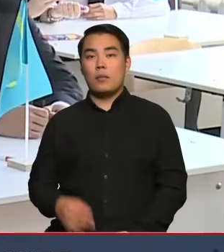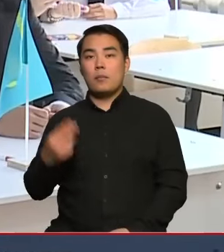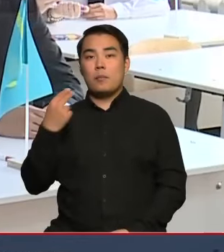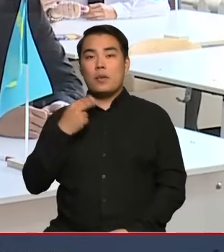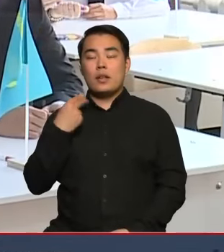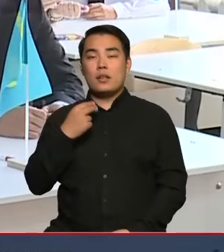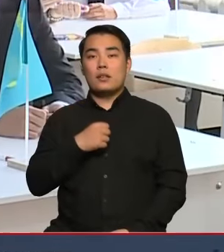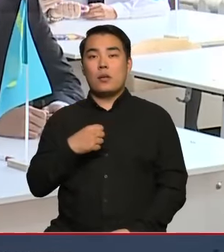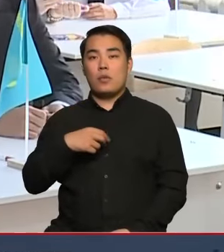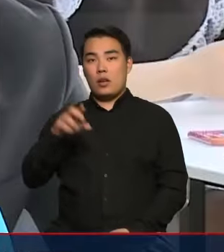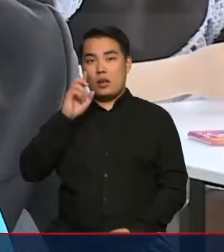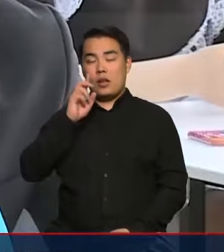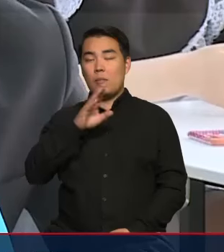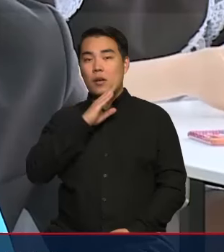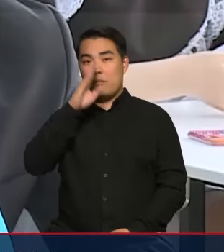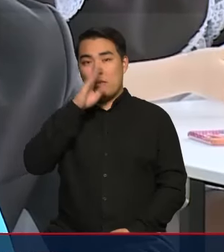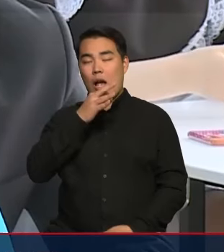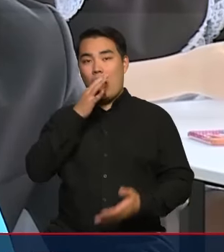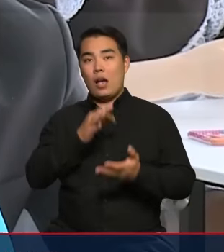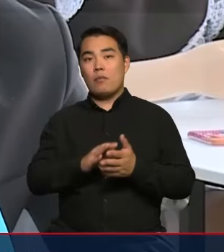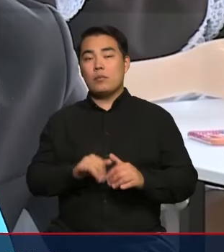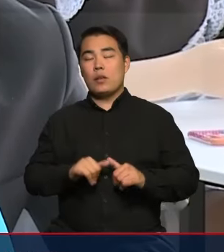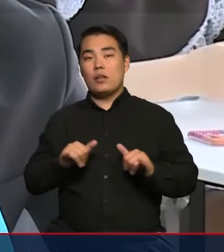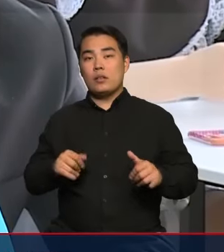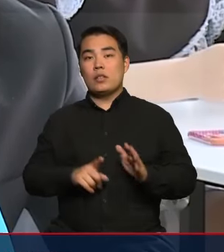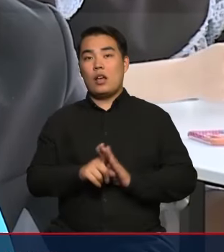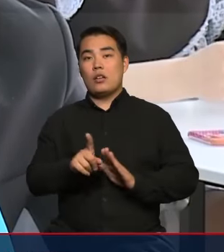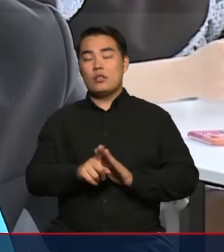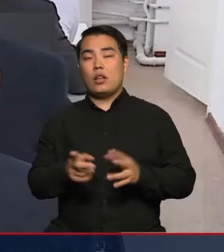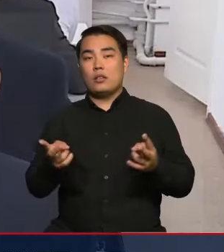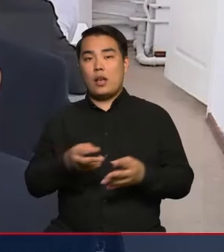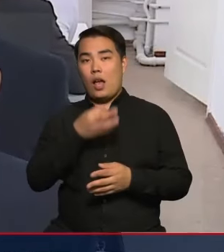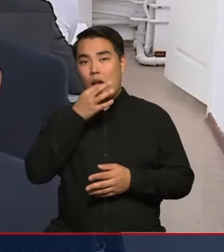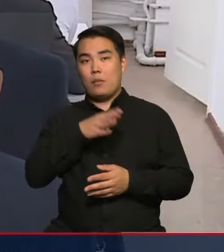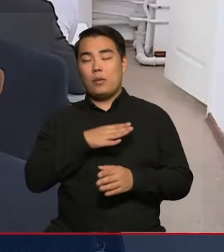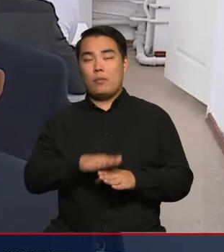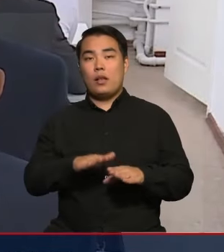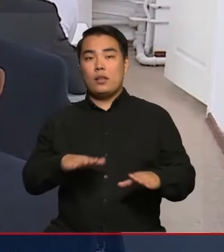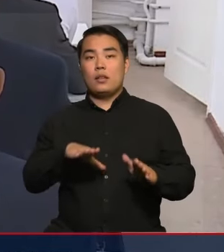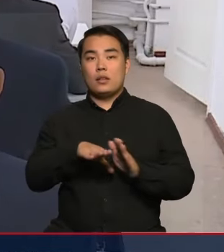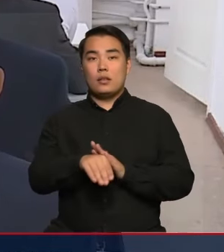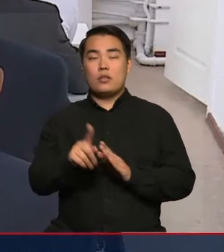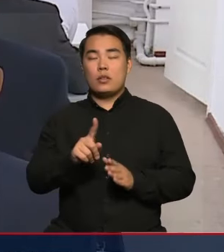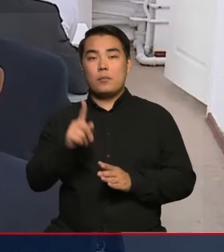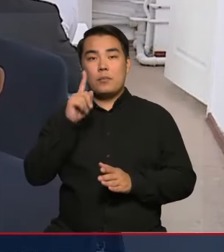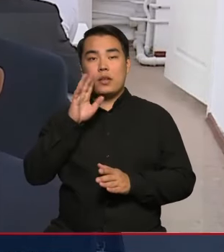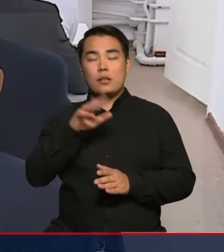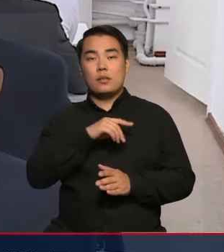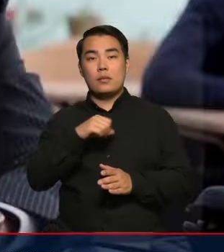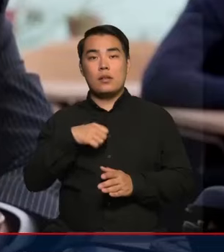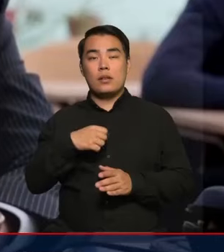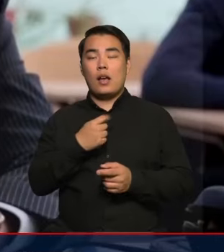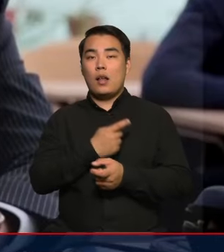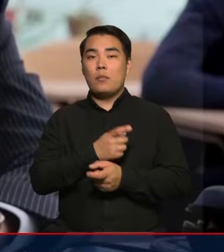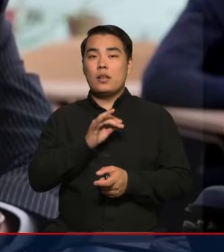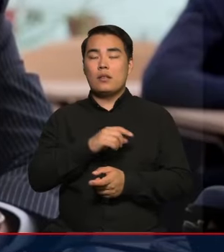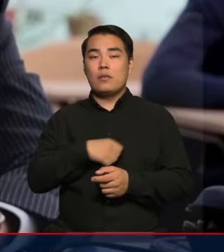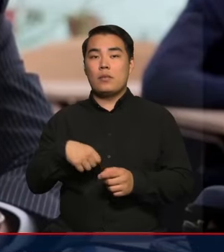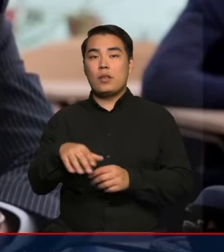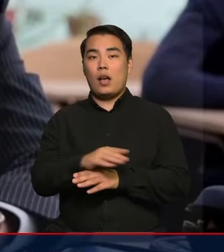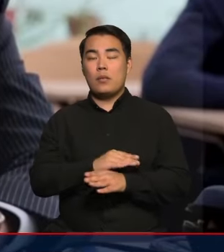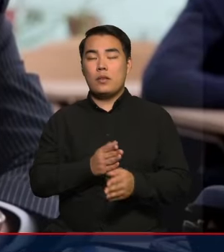Президент қоғамда ата-аналардың жауапкершілігін арттыратын бастамалар керек деді. Сондай-ақ балалар арасындағы дарындарды батырлардай дәріптеп